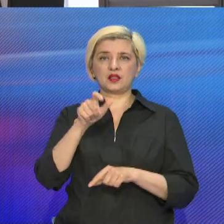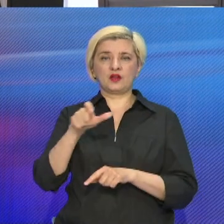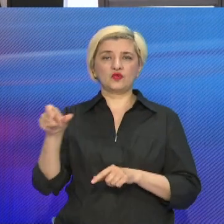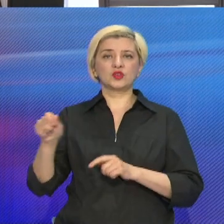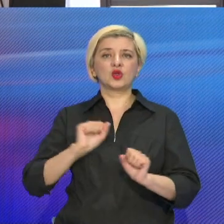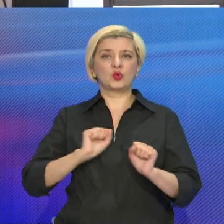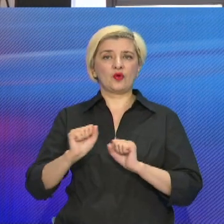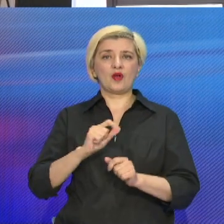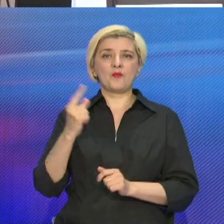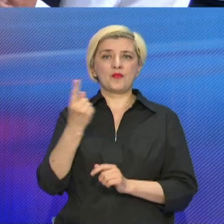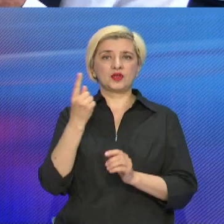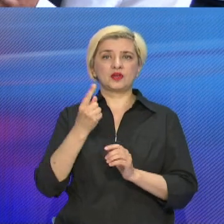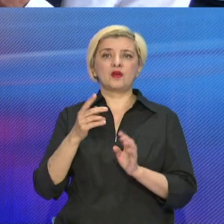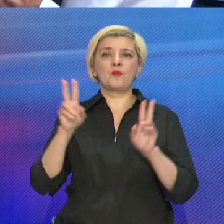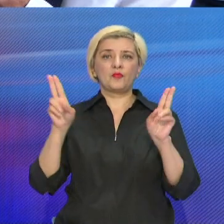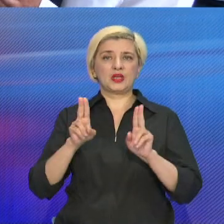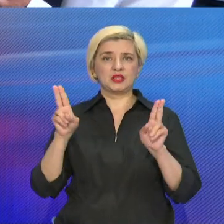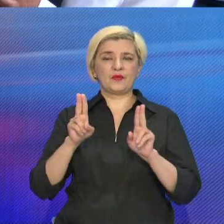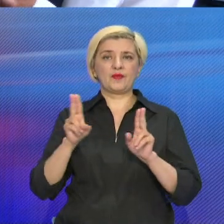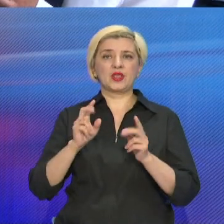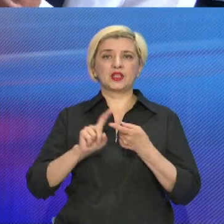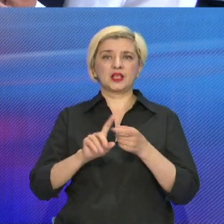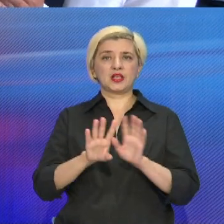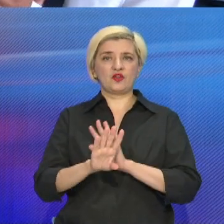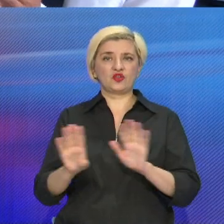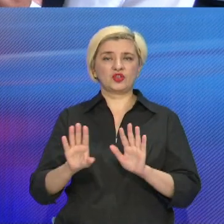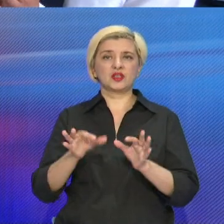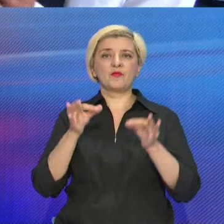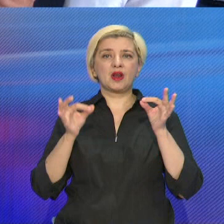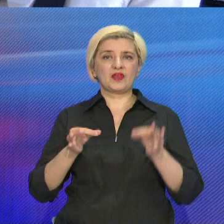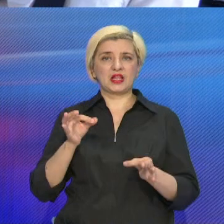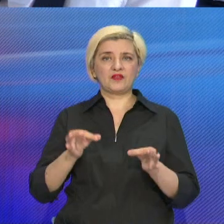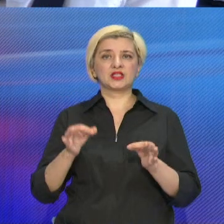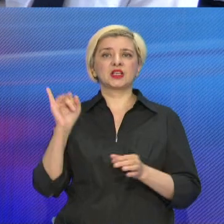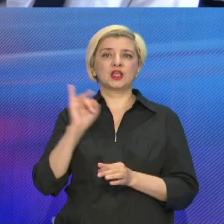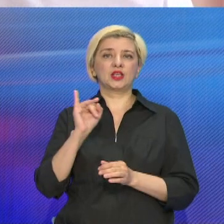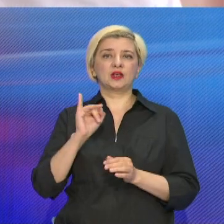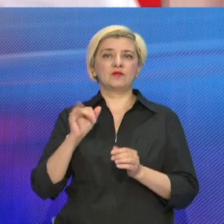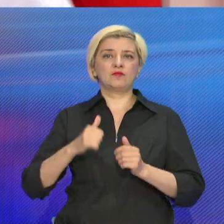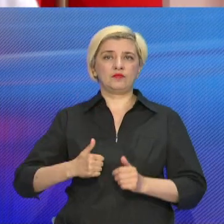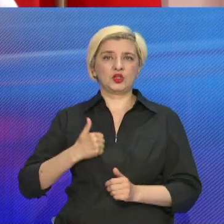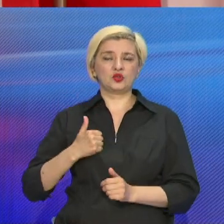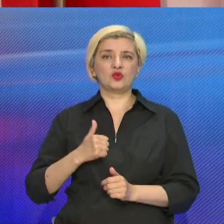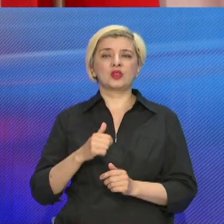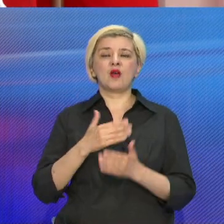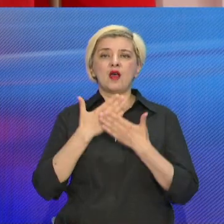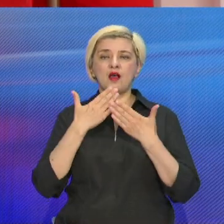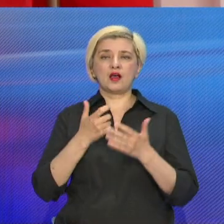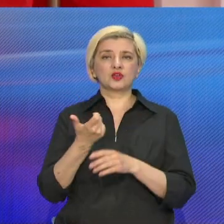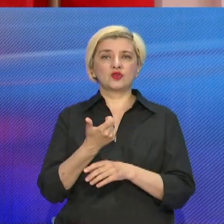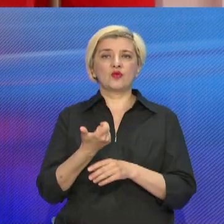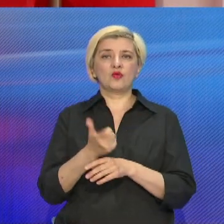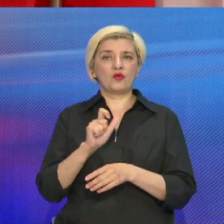перш за все принципами незалежности, справедливости, сумления и пристойности. Особливую значность у опошняя годы набыла деятельность